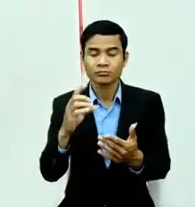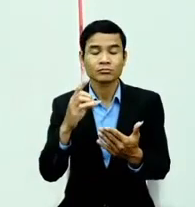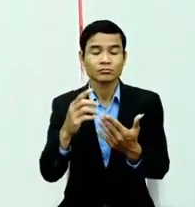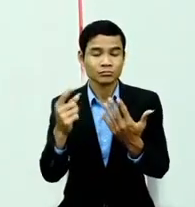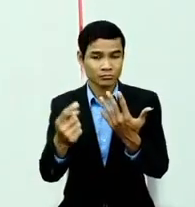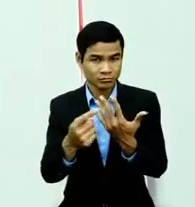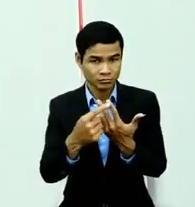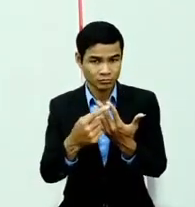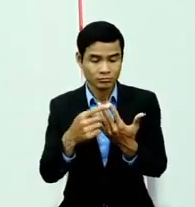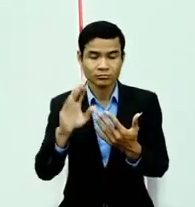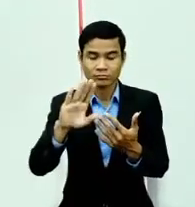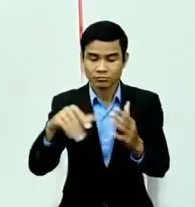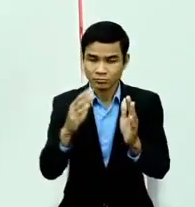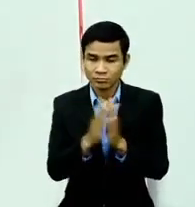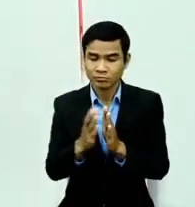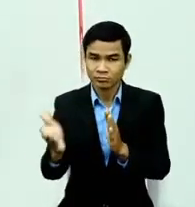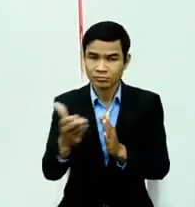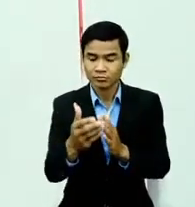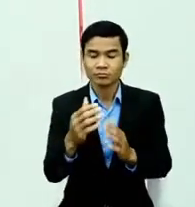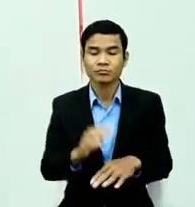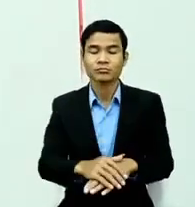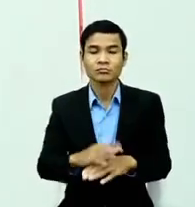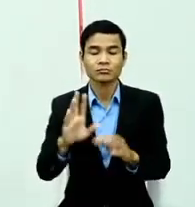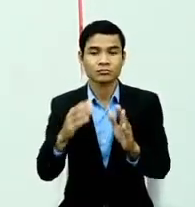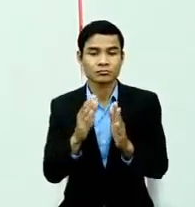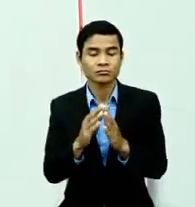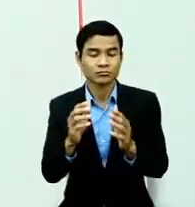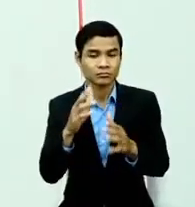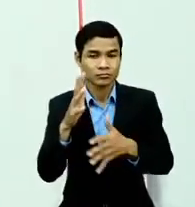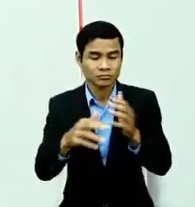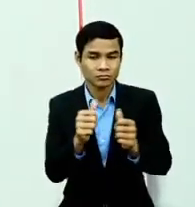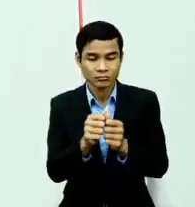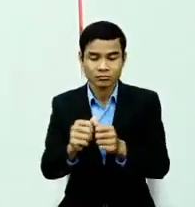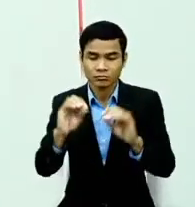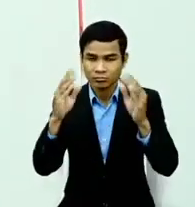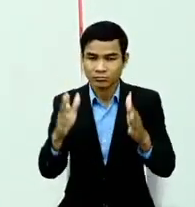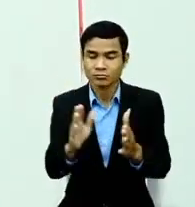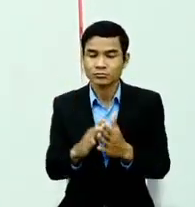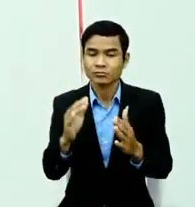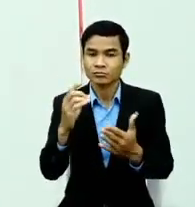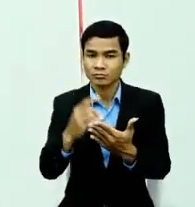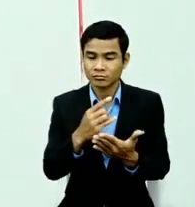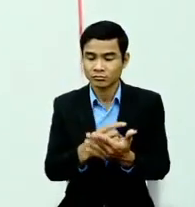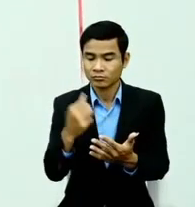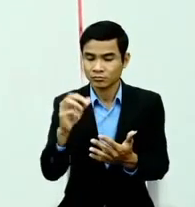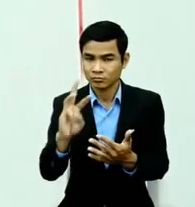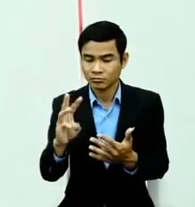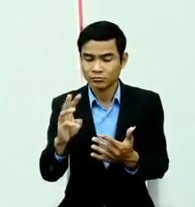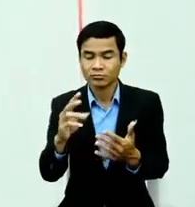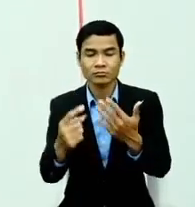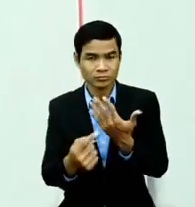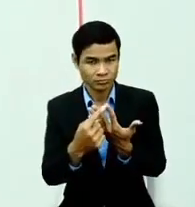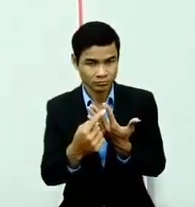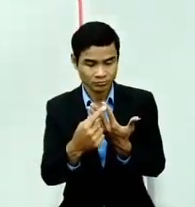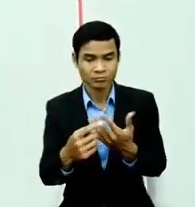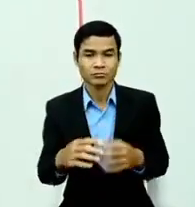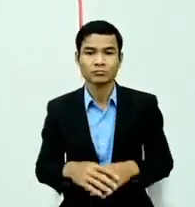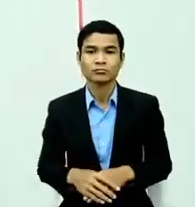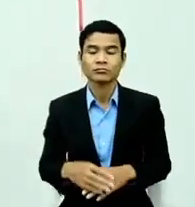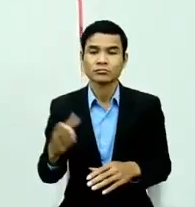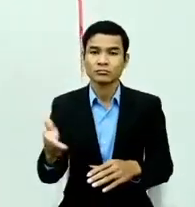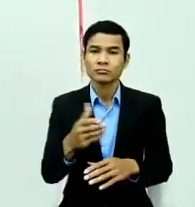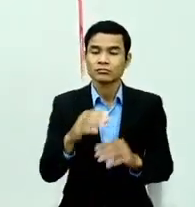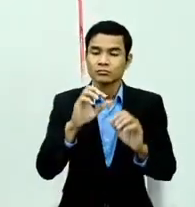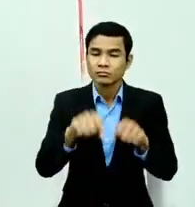អអកូនកូនកូនអានជាមួយអ្នកគ្រូមេរៀនទី3ស្រាក់អ